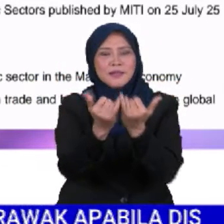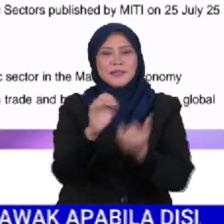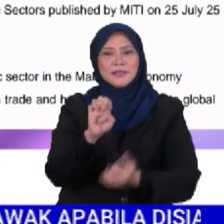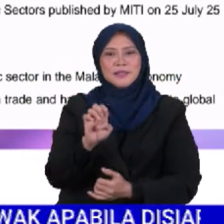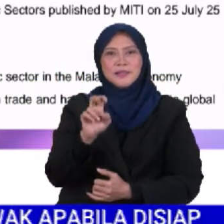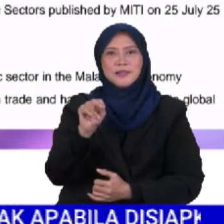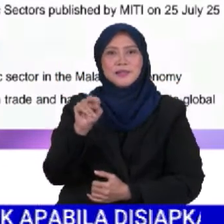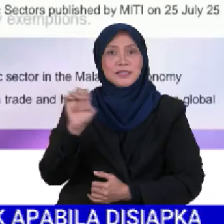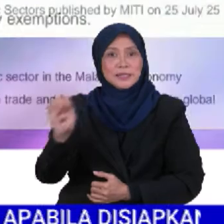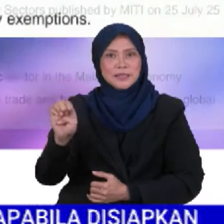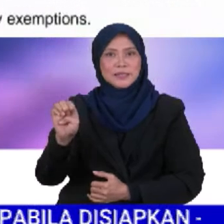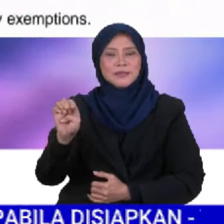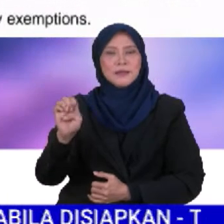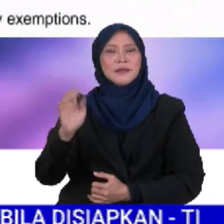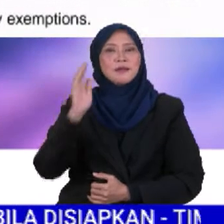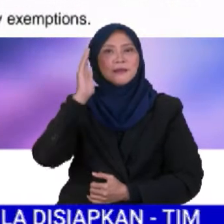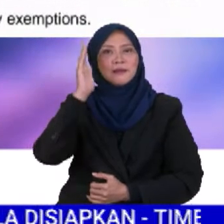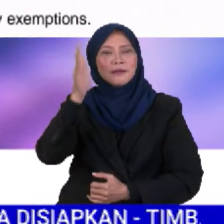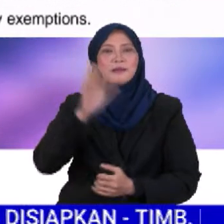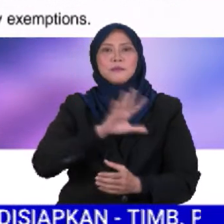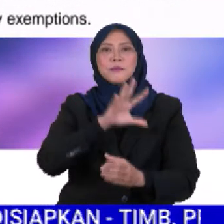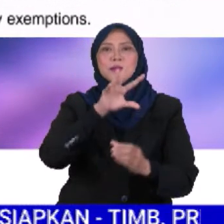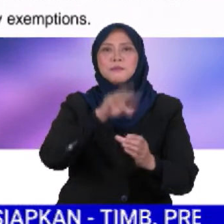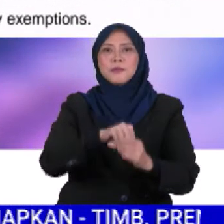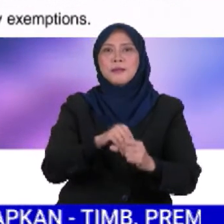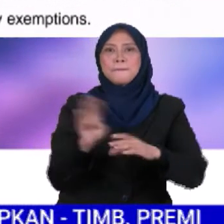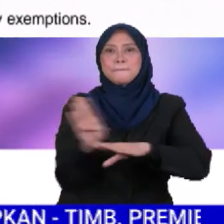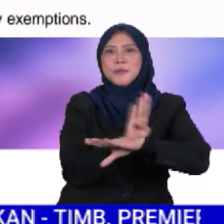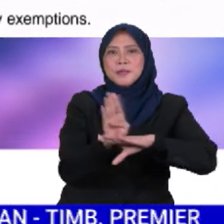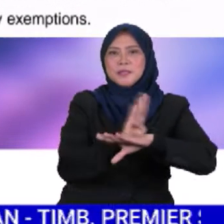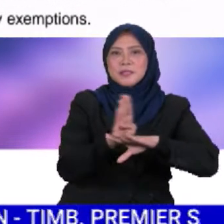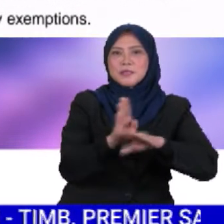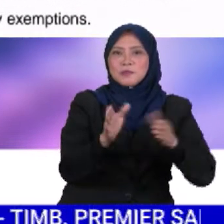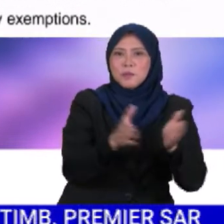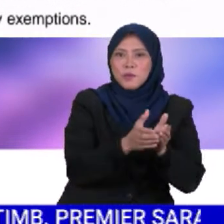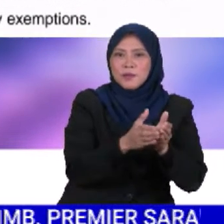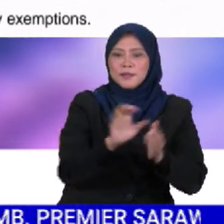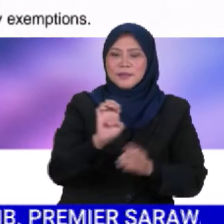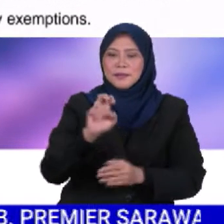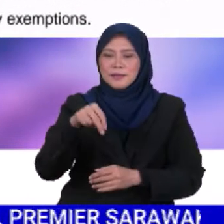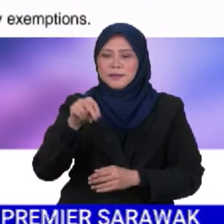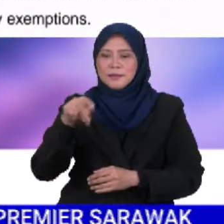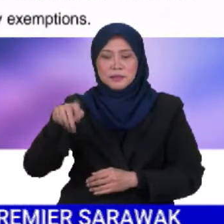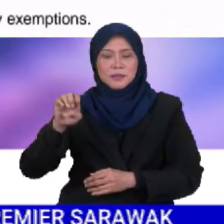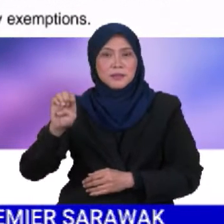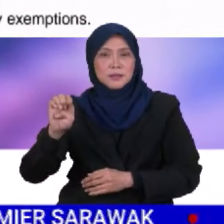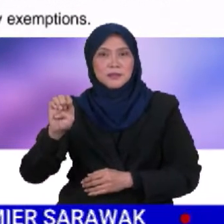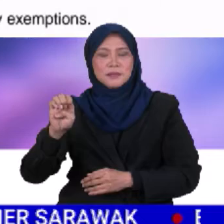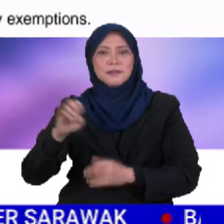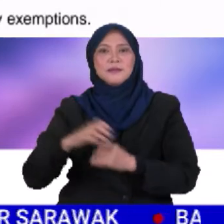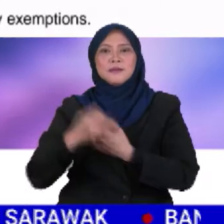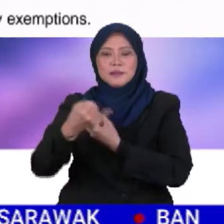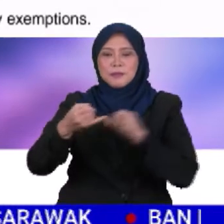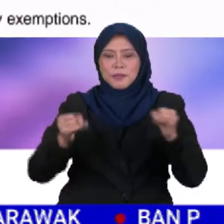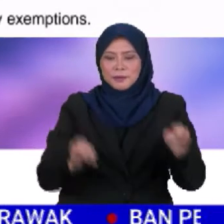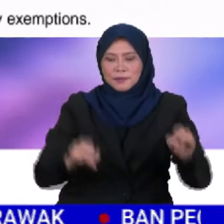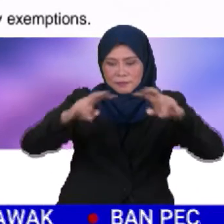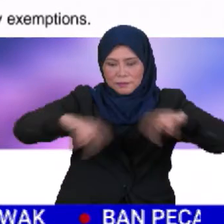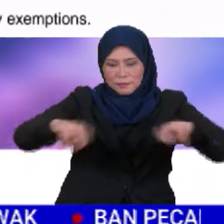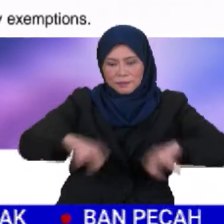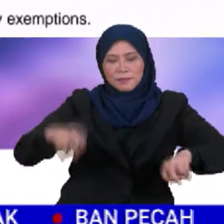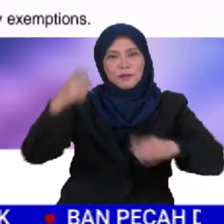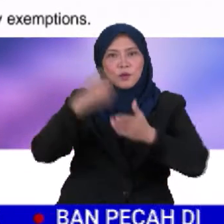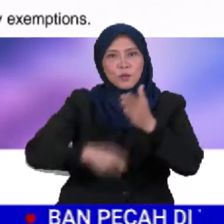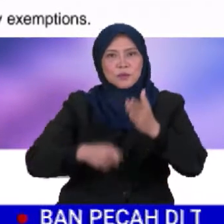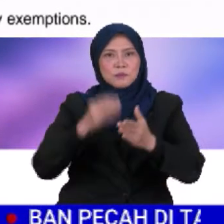en ia turut membabitkan penggiat perusahaan kecil dan sederhana ene menurut dbatan analisis kos faedah